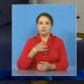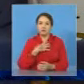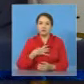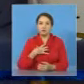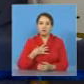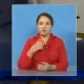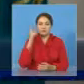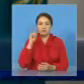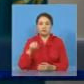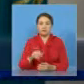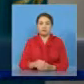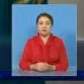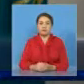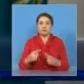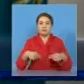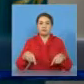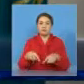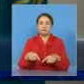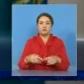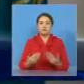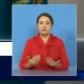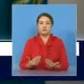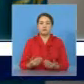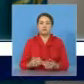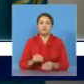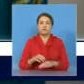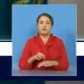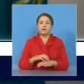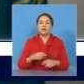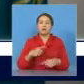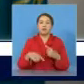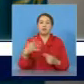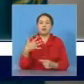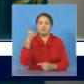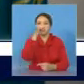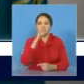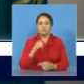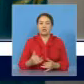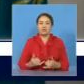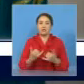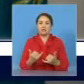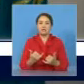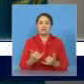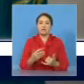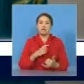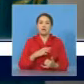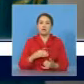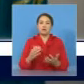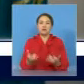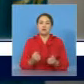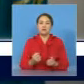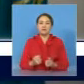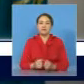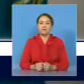маңыздылығын білдіреді. Съез барысында осы кәсіподақтардың алдағы 5 жылға арналған стратегиясын